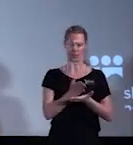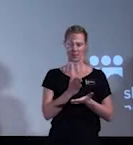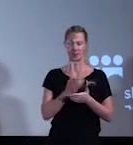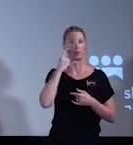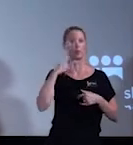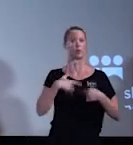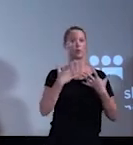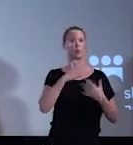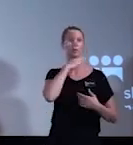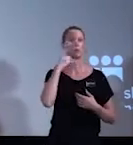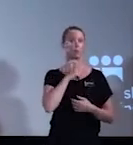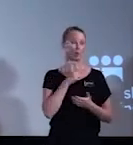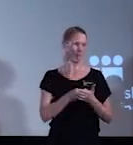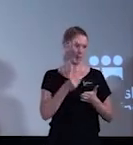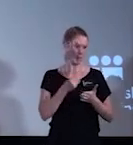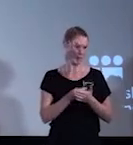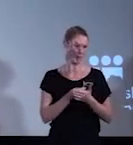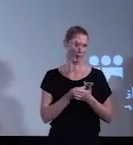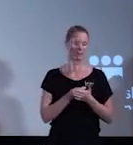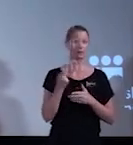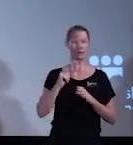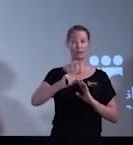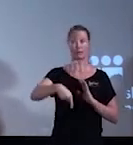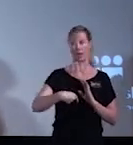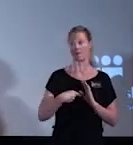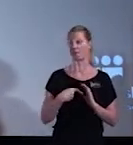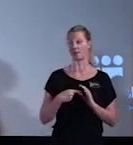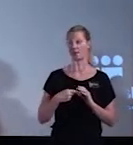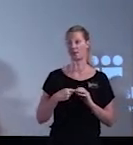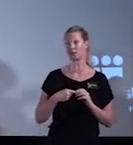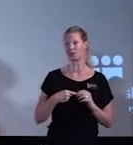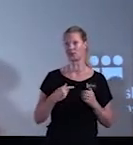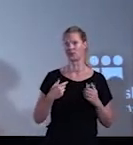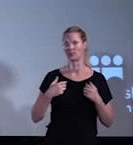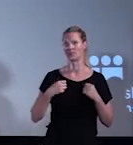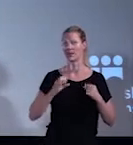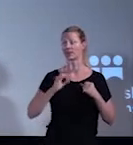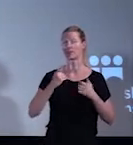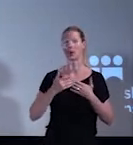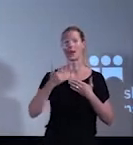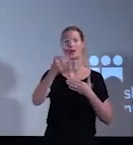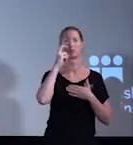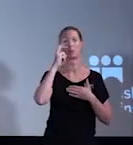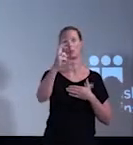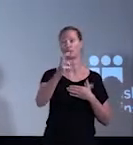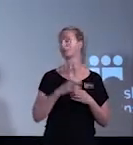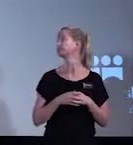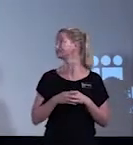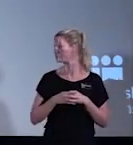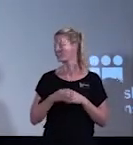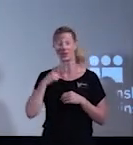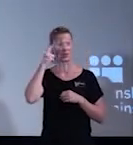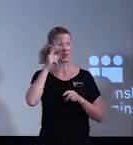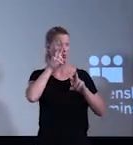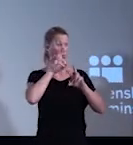att kulturen har tillräckligt mycket pengar. Mm. Det kräver lobbyverksamhet på en liksom längre perspektiv. Och jag tänker att enligt